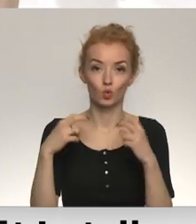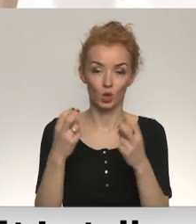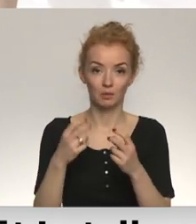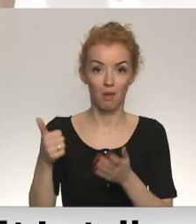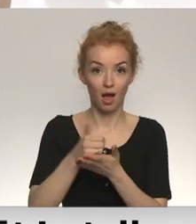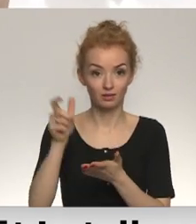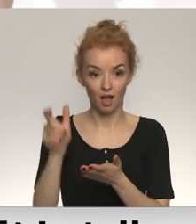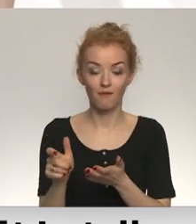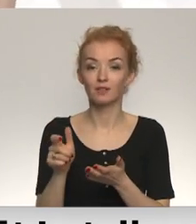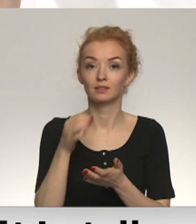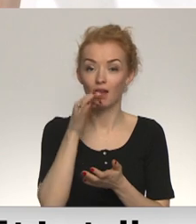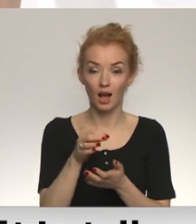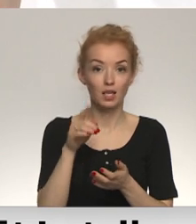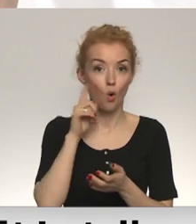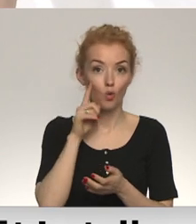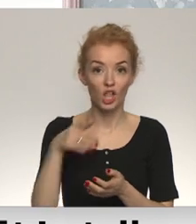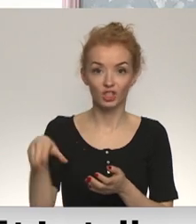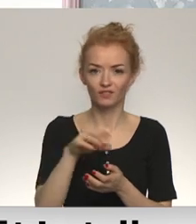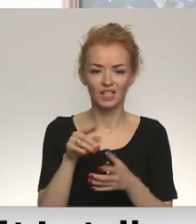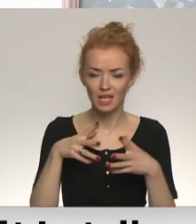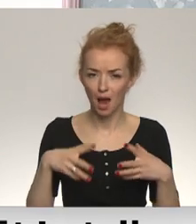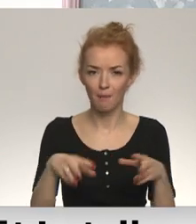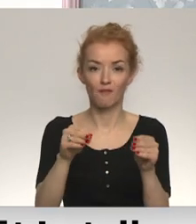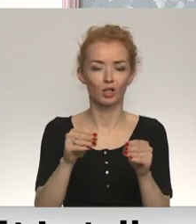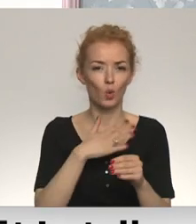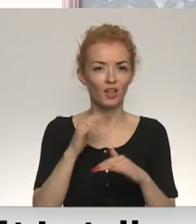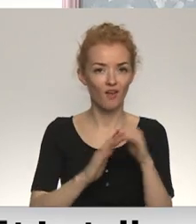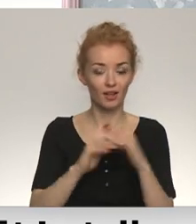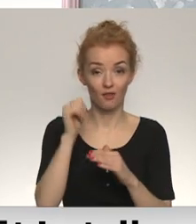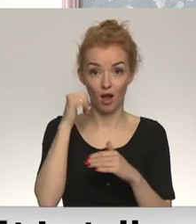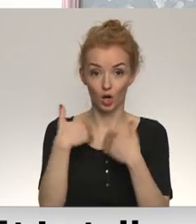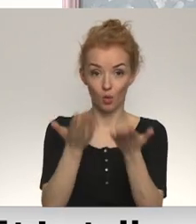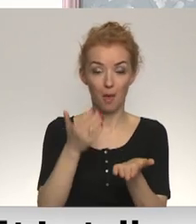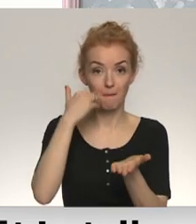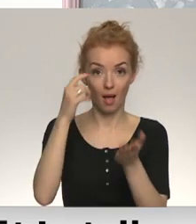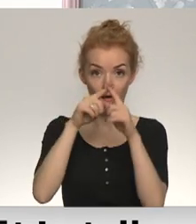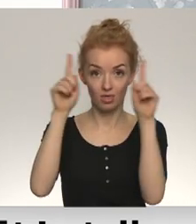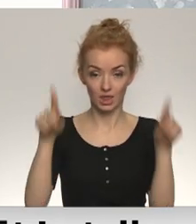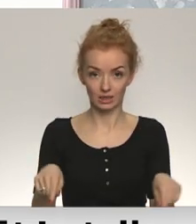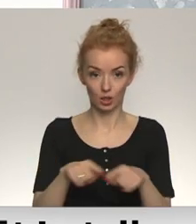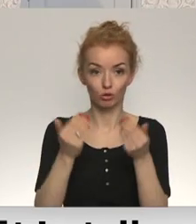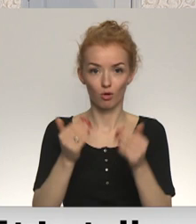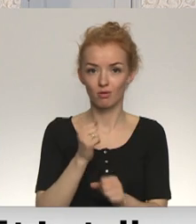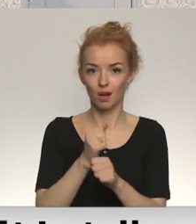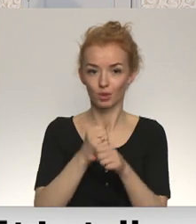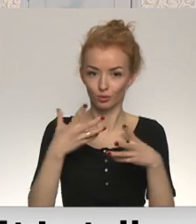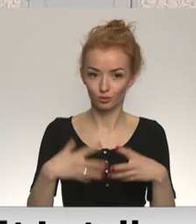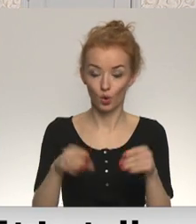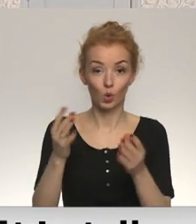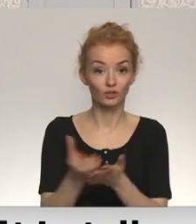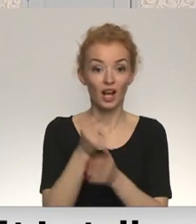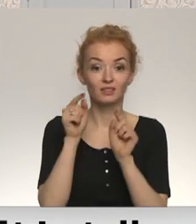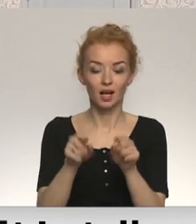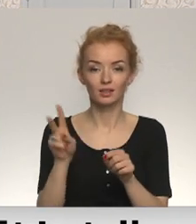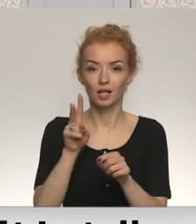jauniešiem jāizdara ir viss, turklāt kvalitatīvi. Vakar viņiem tika iedota balta siena, šodien jau darbi jāpabeidz. Uzvarēs tas, kurš